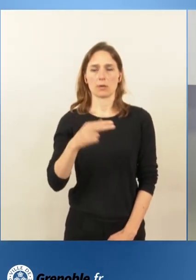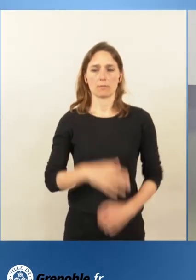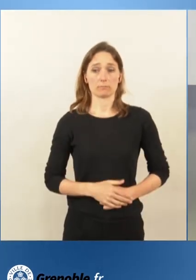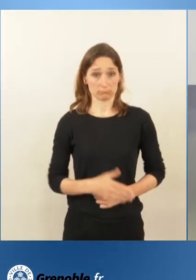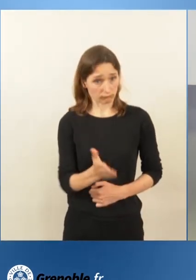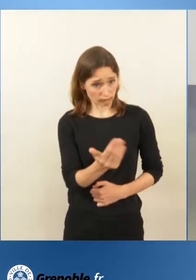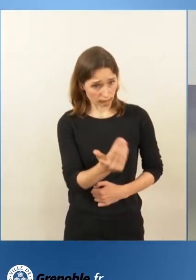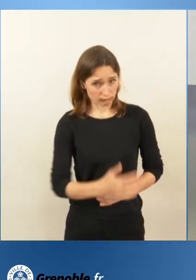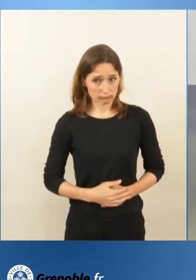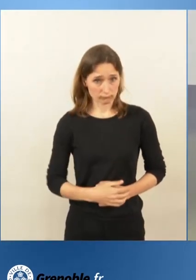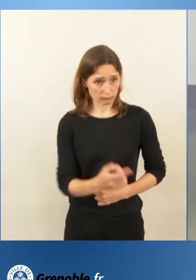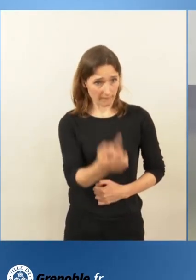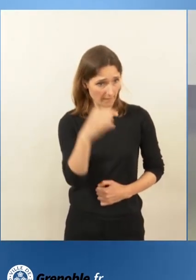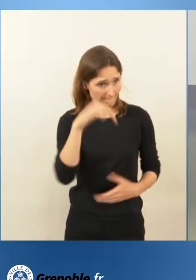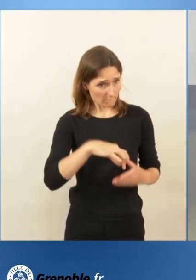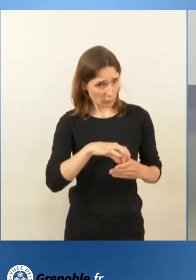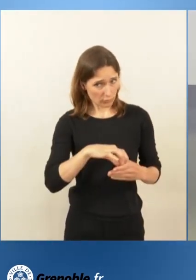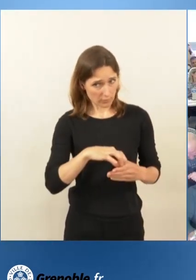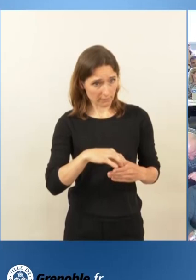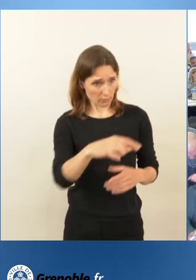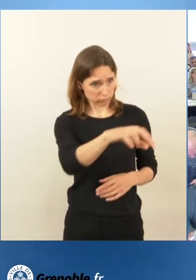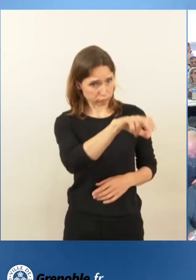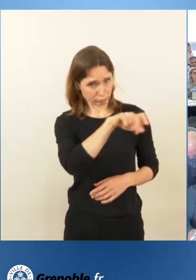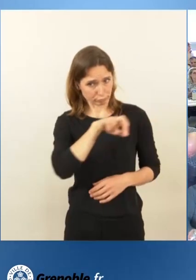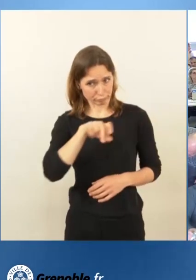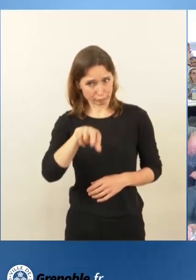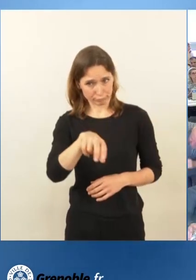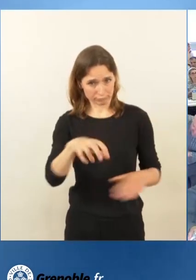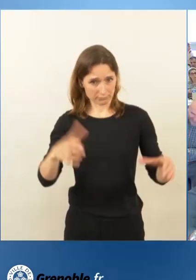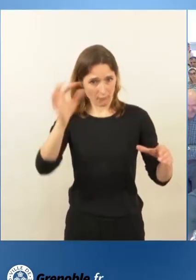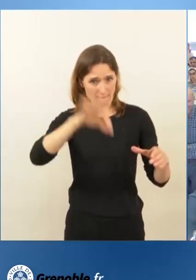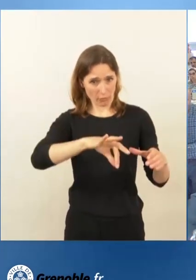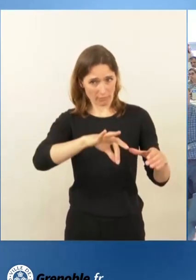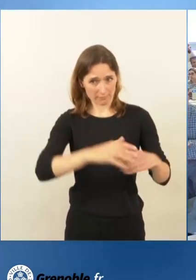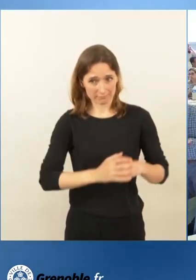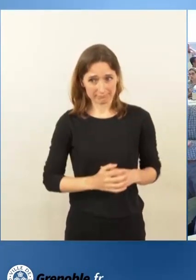allez il faut venir se rendre à Lyon qui est